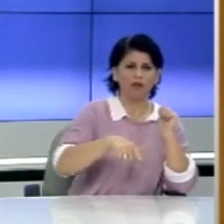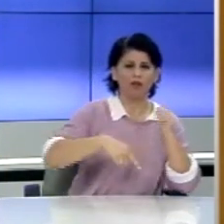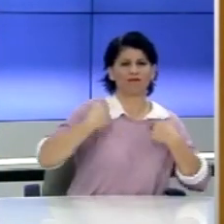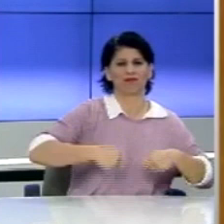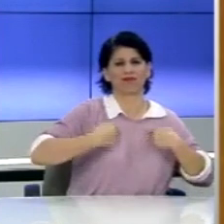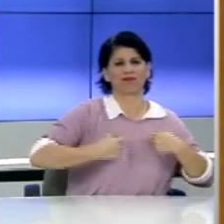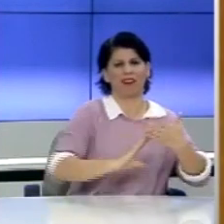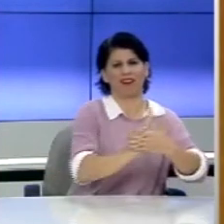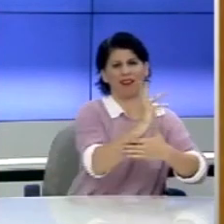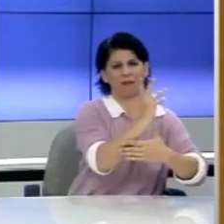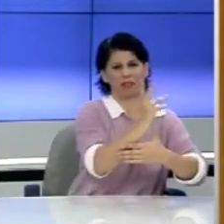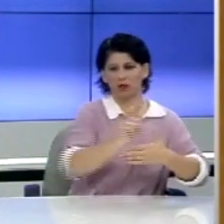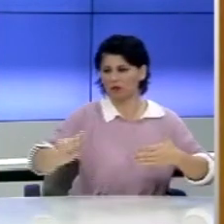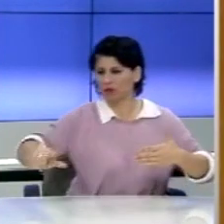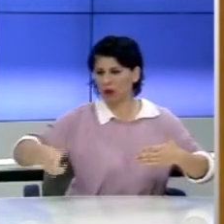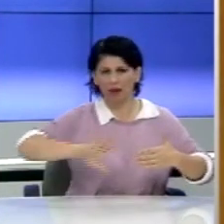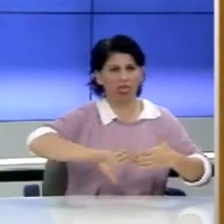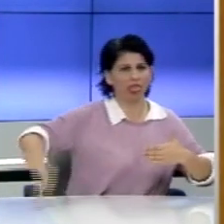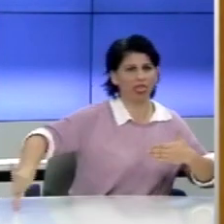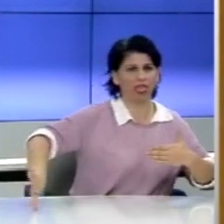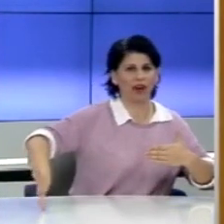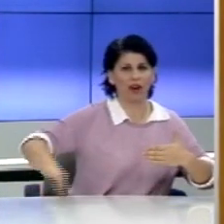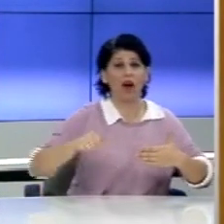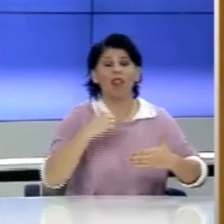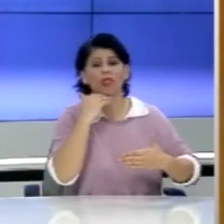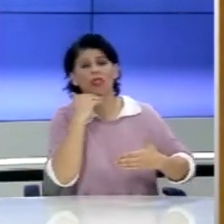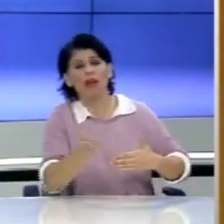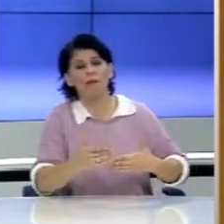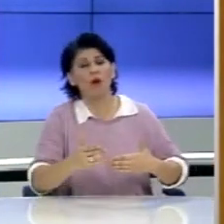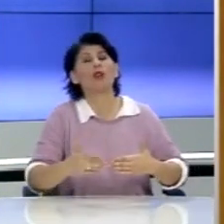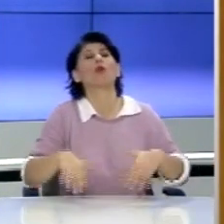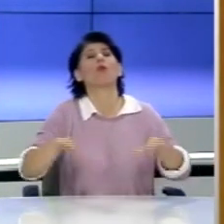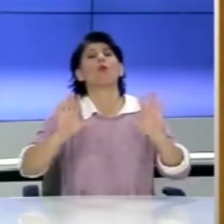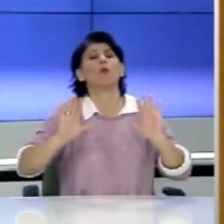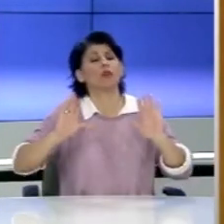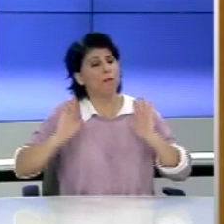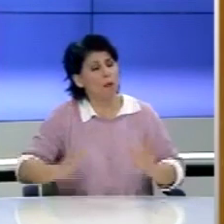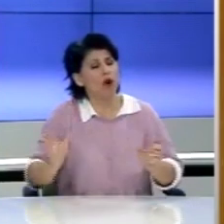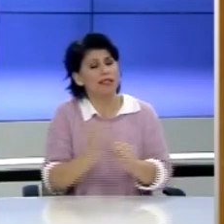ανάπτυξη ούτε μπορεί ούτε είναι ανάπτυξη για όλους. Ούτε